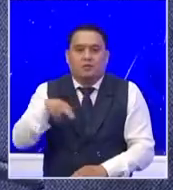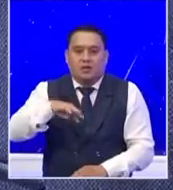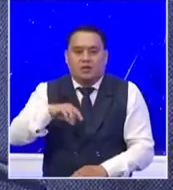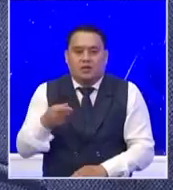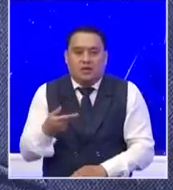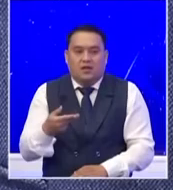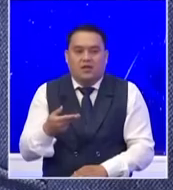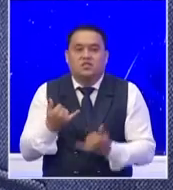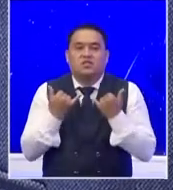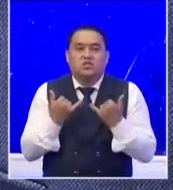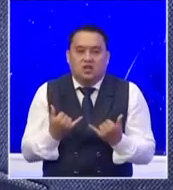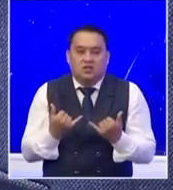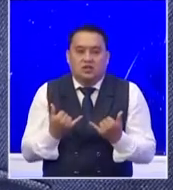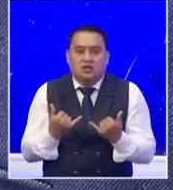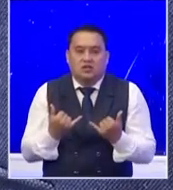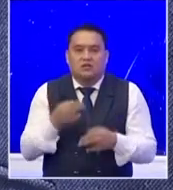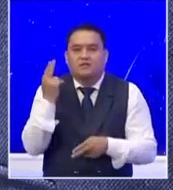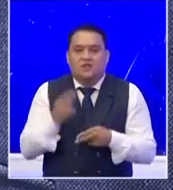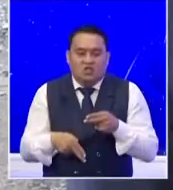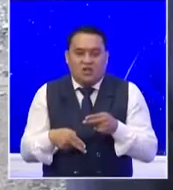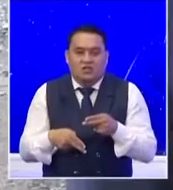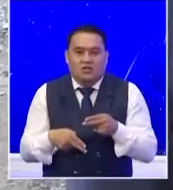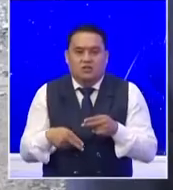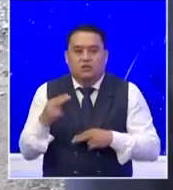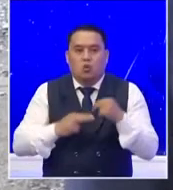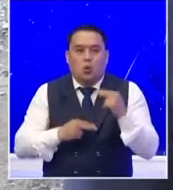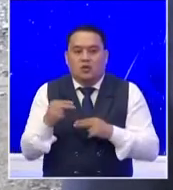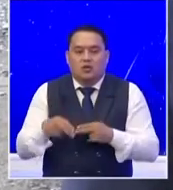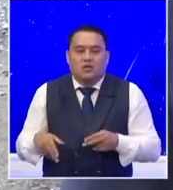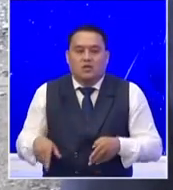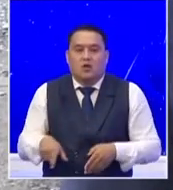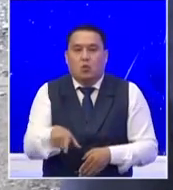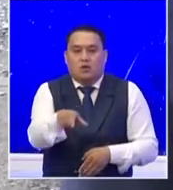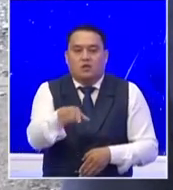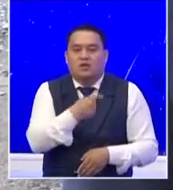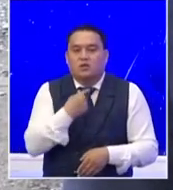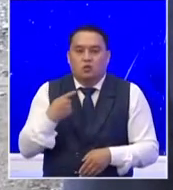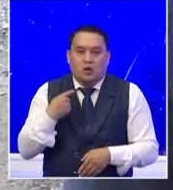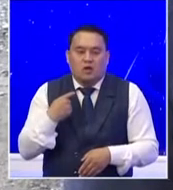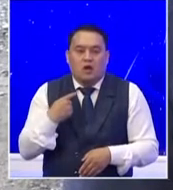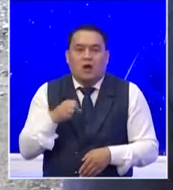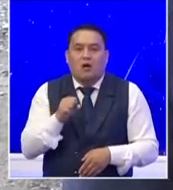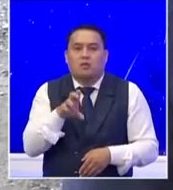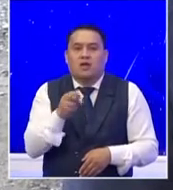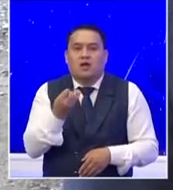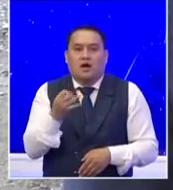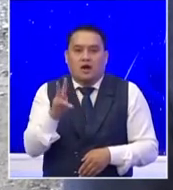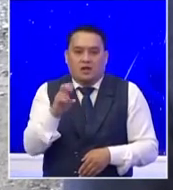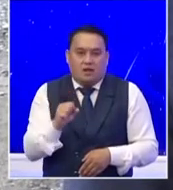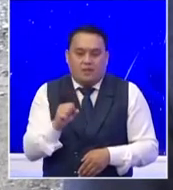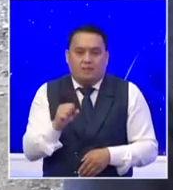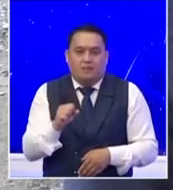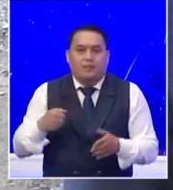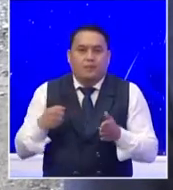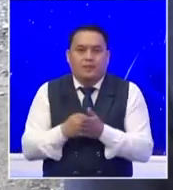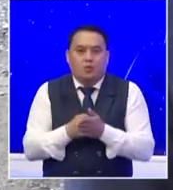миллиарда тенге. Сейчас почти завершается устройство тротуаров улицы Аблайхана, вот от Кабанбайбета до тупика, и